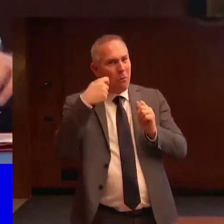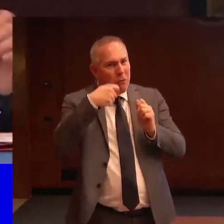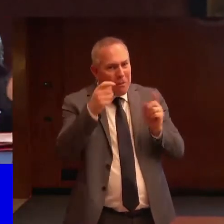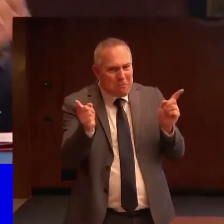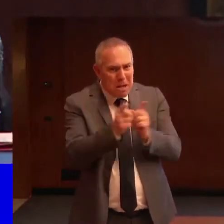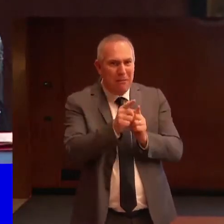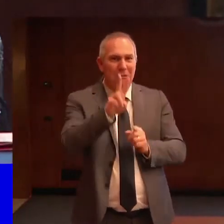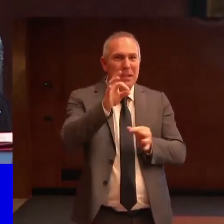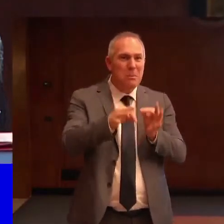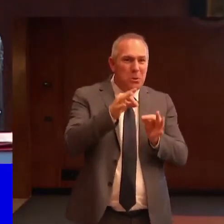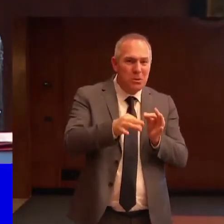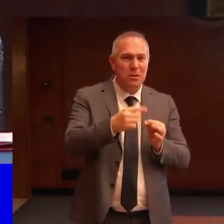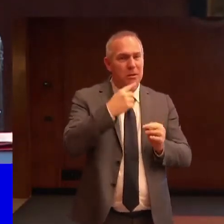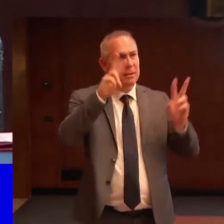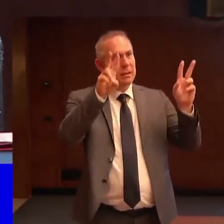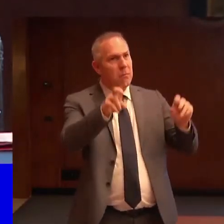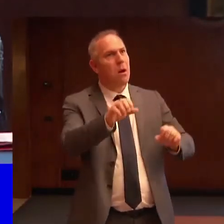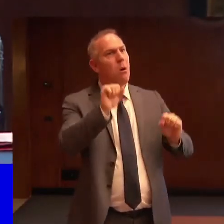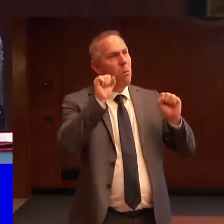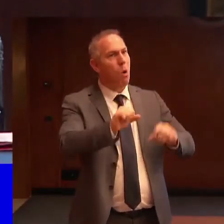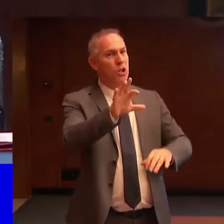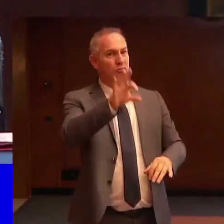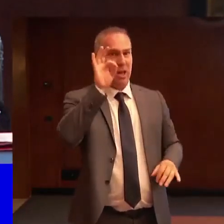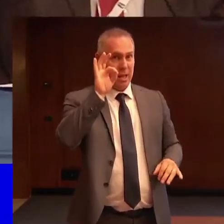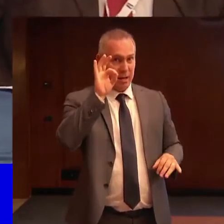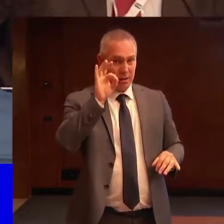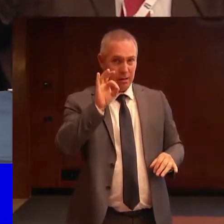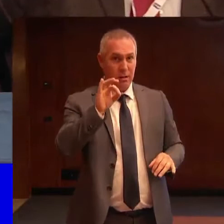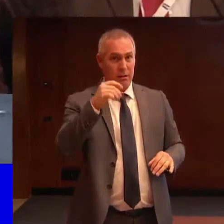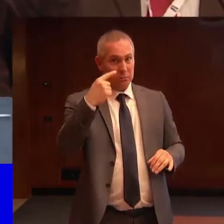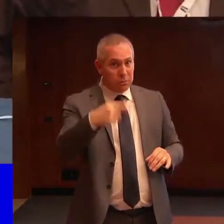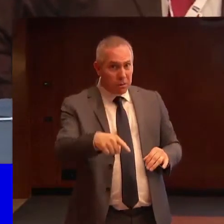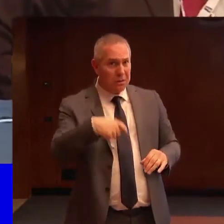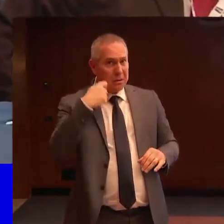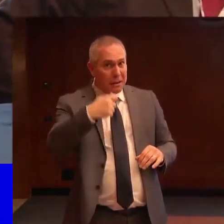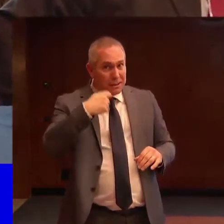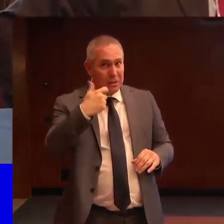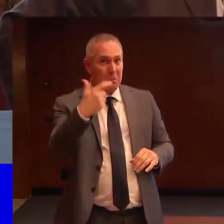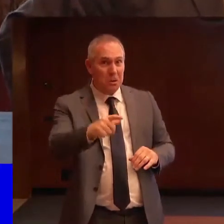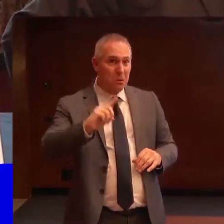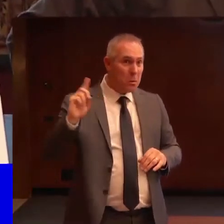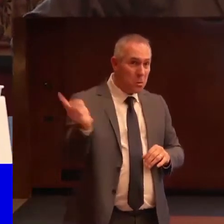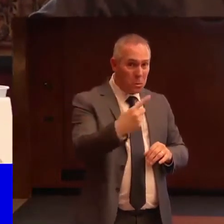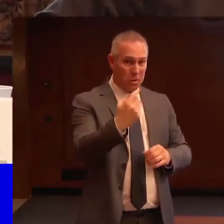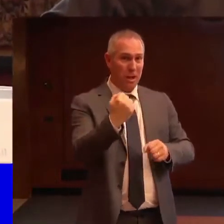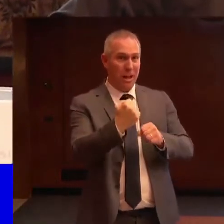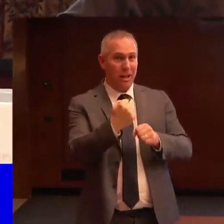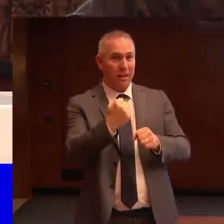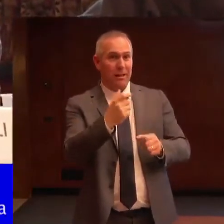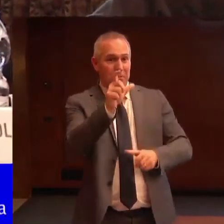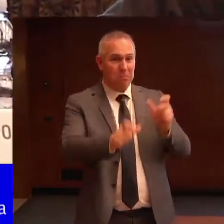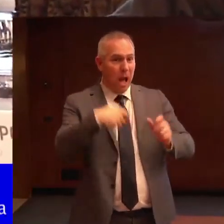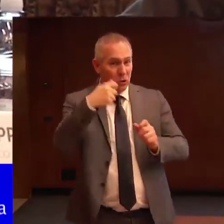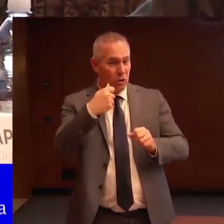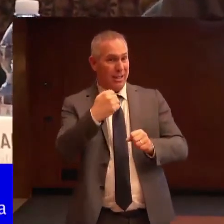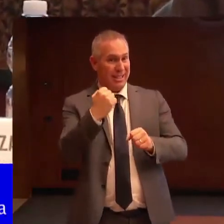che si chiama Puoi Scegliere, e che risulta essere interessante non solo perché lavorano tutti disabili, ma perché ha